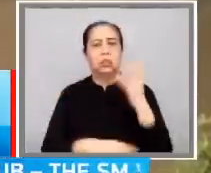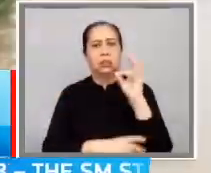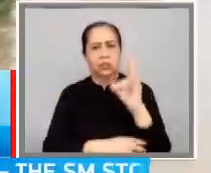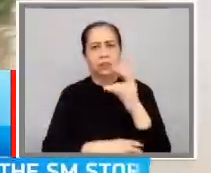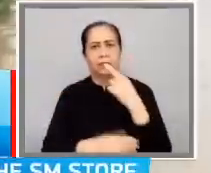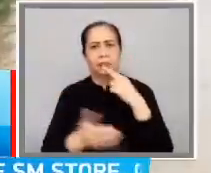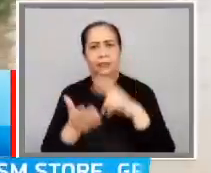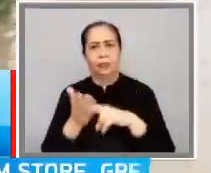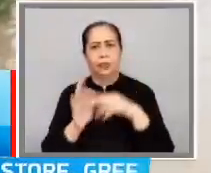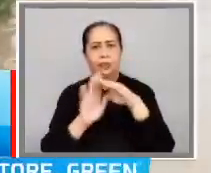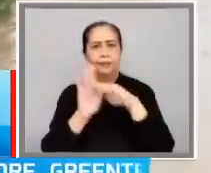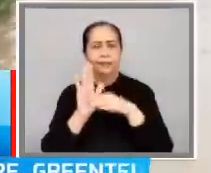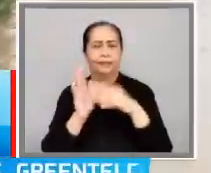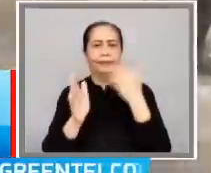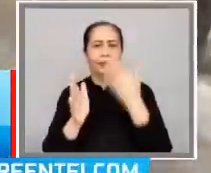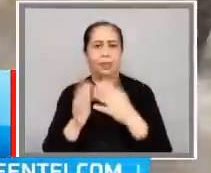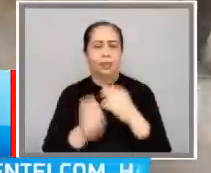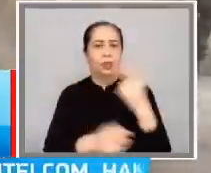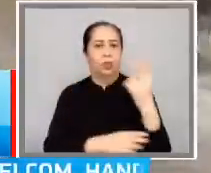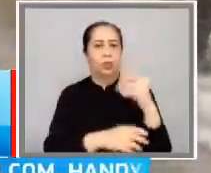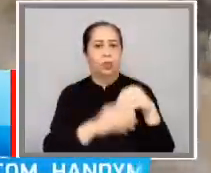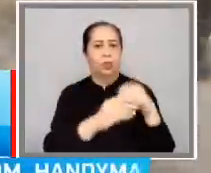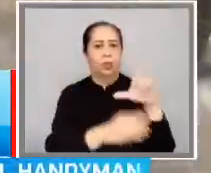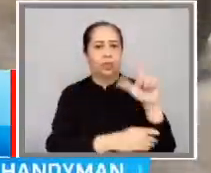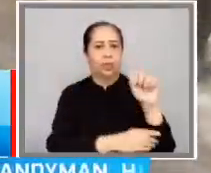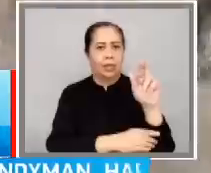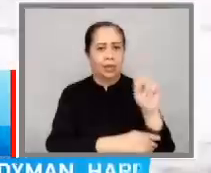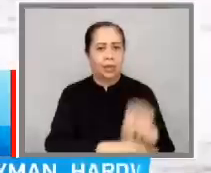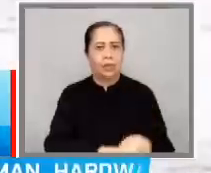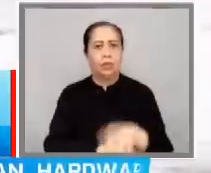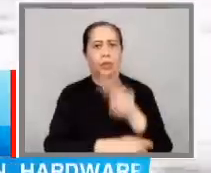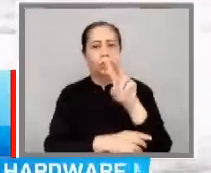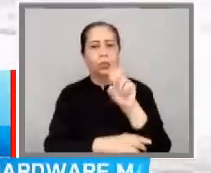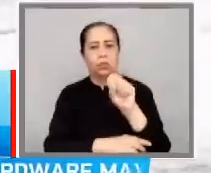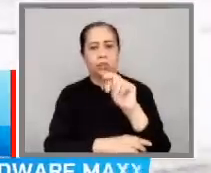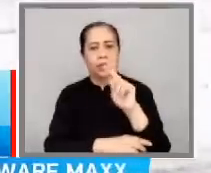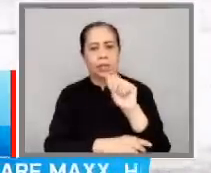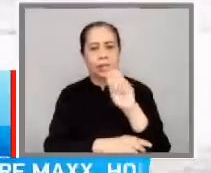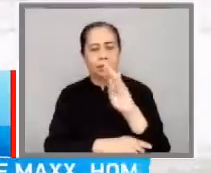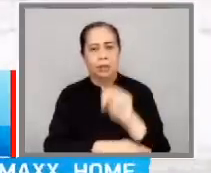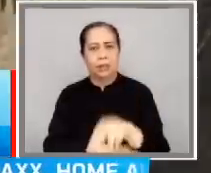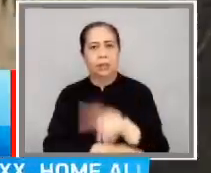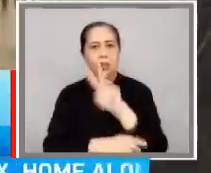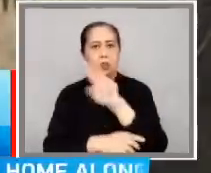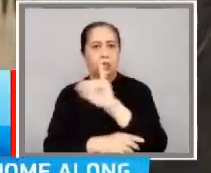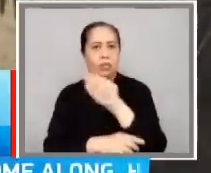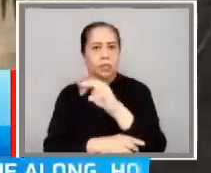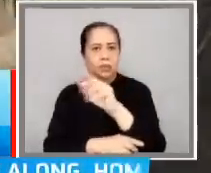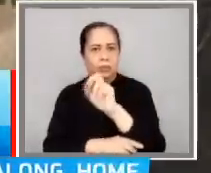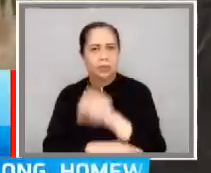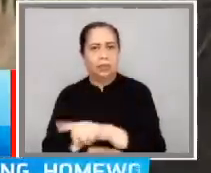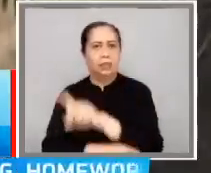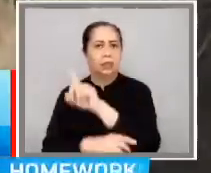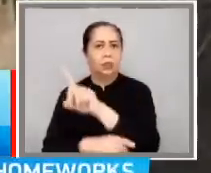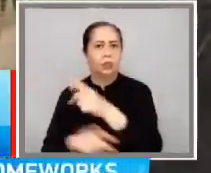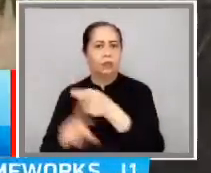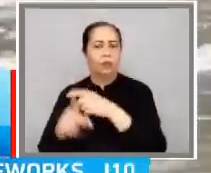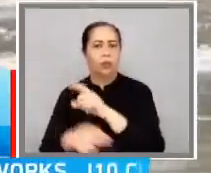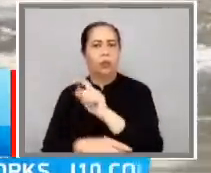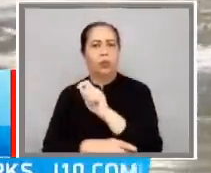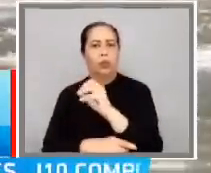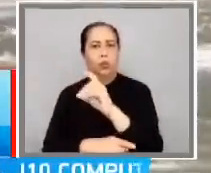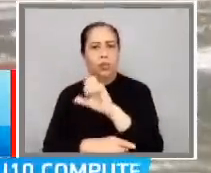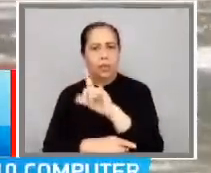namatay. 2 sa bayan ng Clarín, 2 sa Sinacaban, 2 sa Jimenez at 1 ay mula sa Tudela